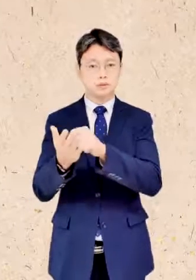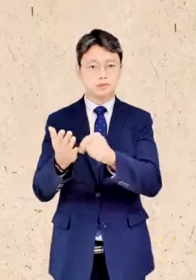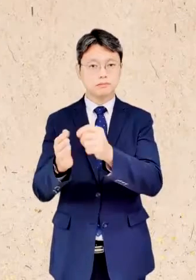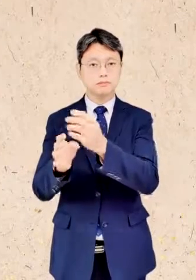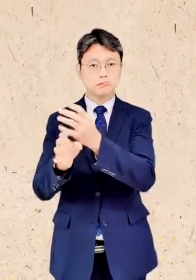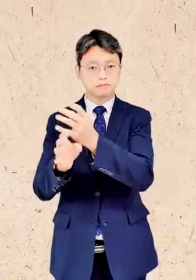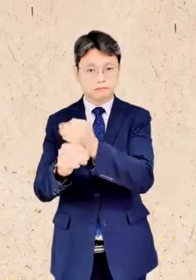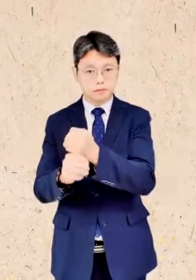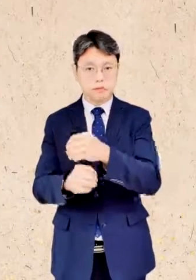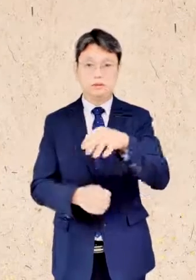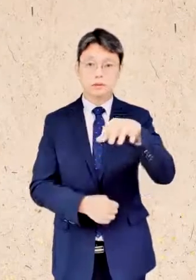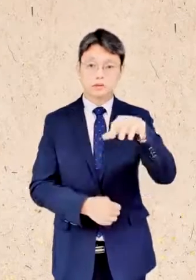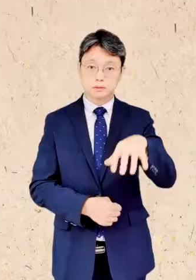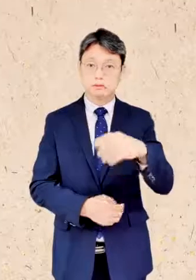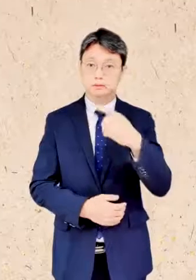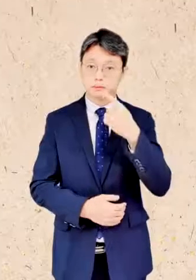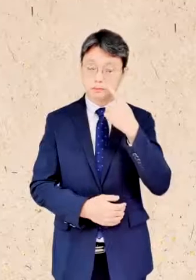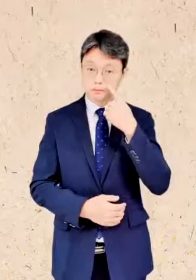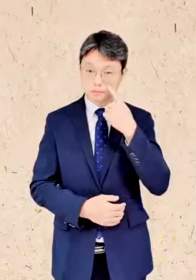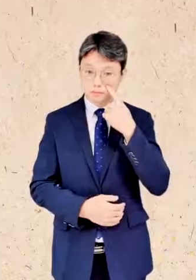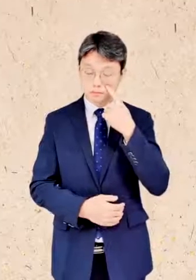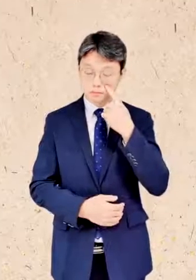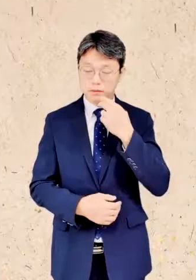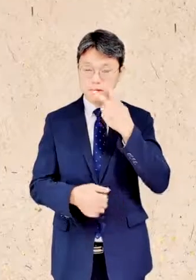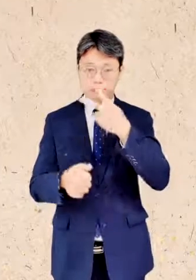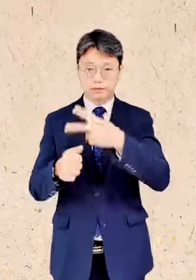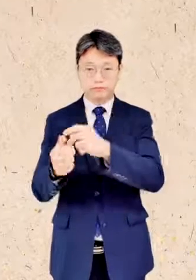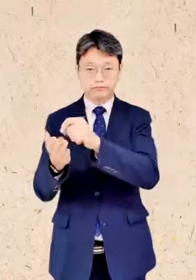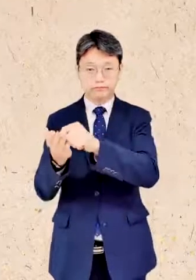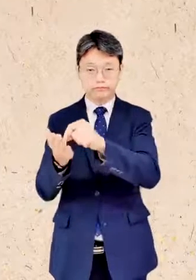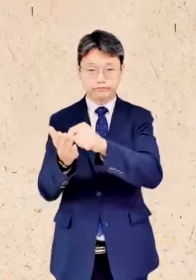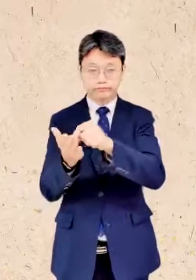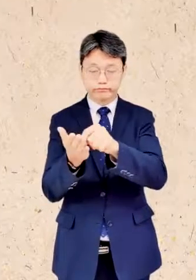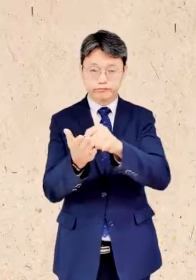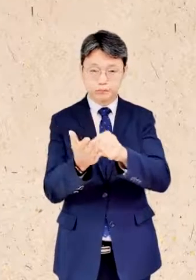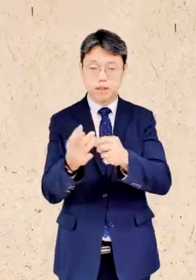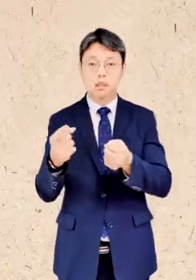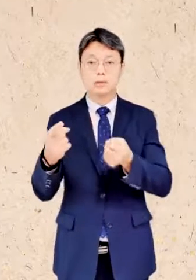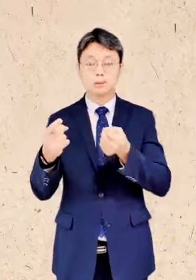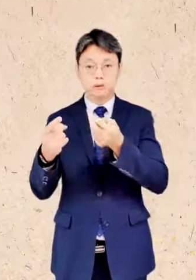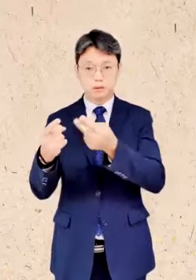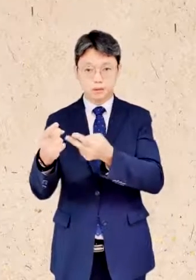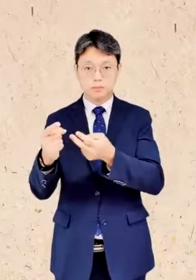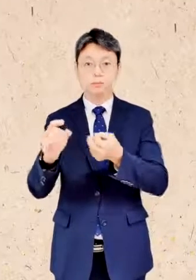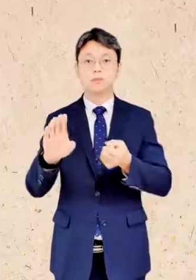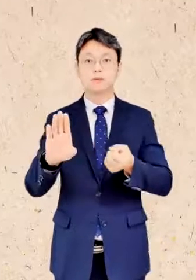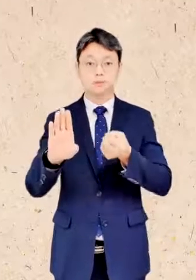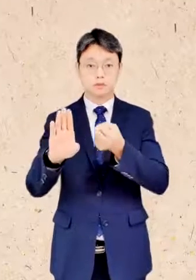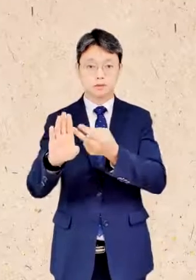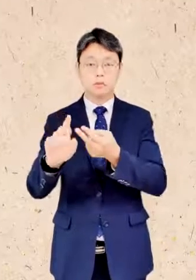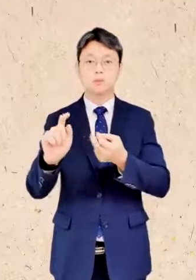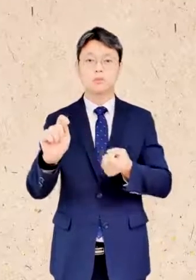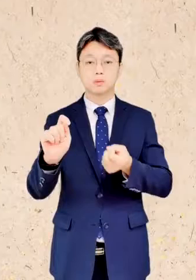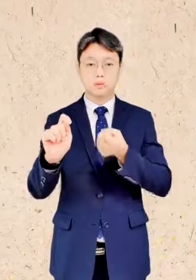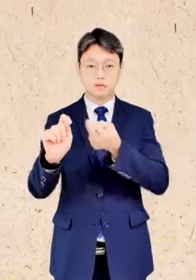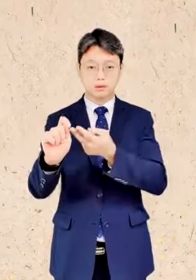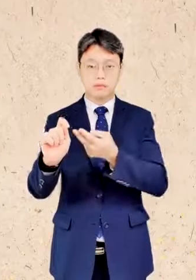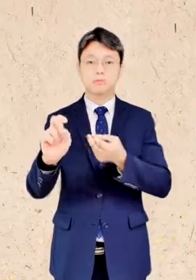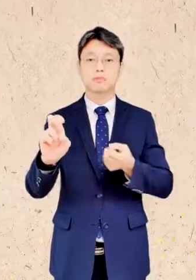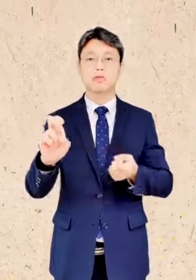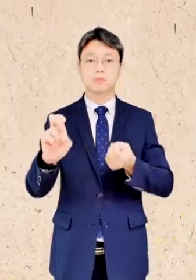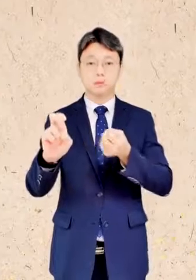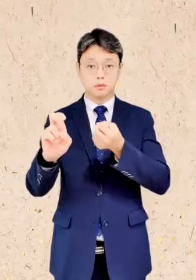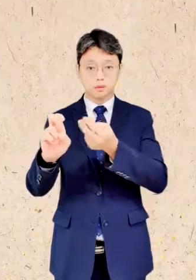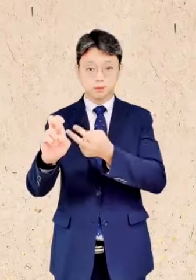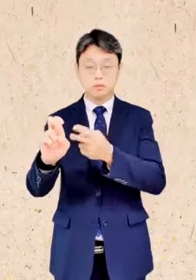연대와 장소에 대해서 살펴보면 바울이 기록한 여러 서신들 중에서 에베소서, 빌립보서,